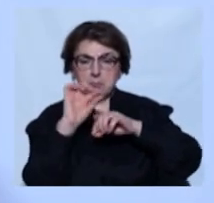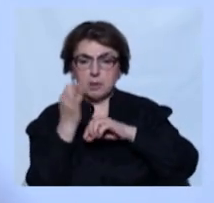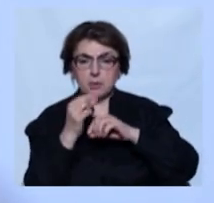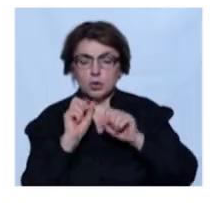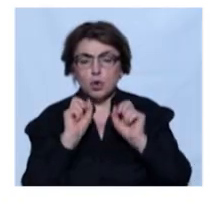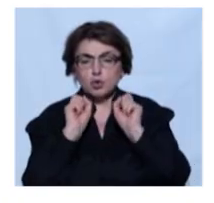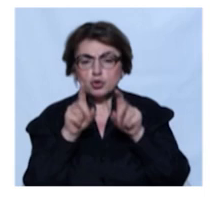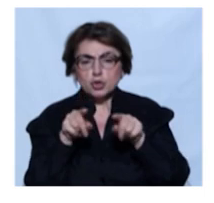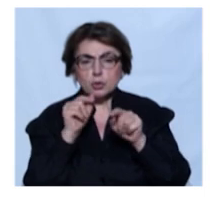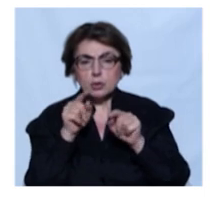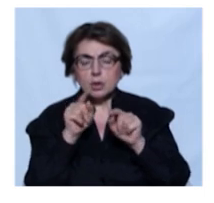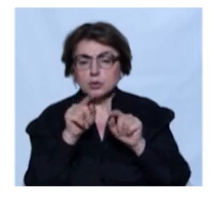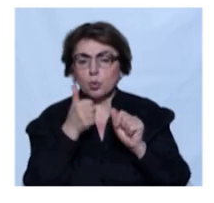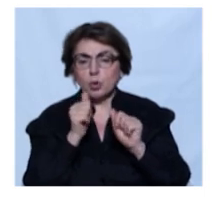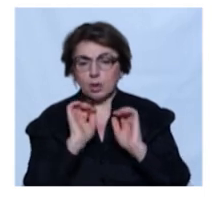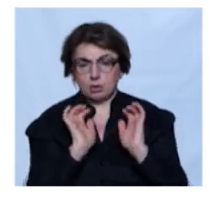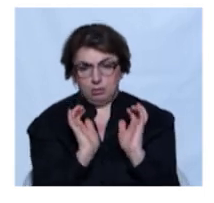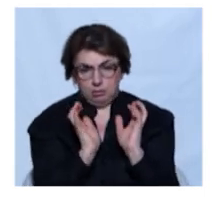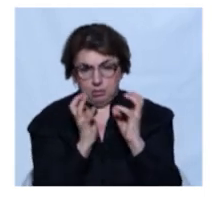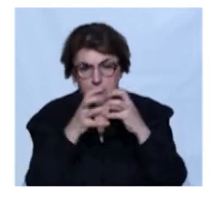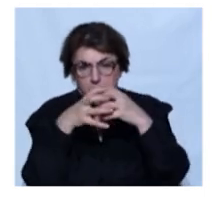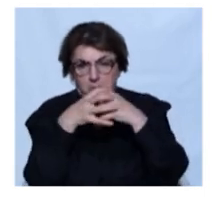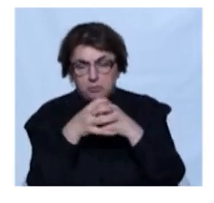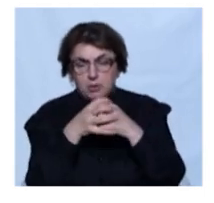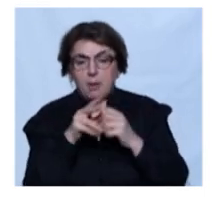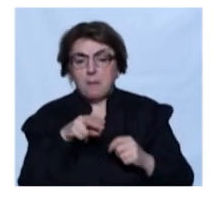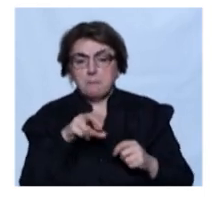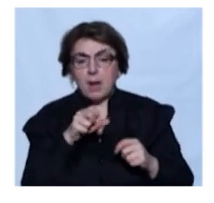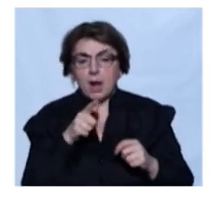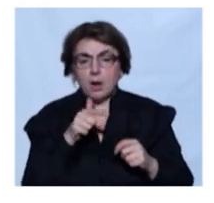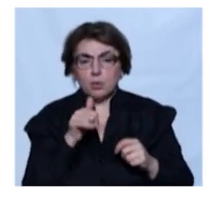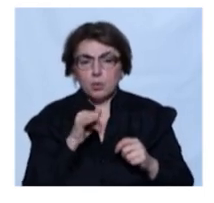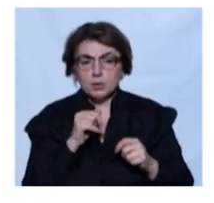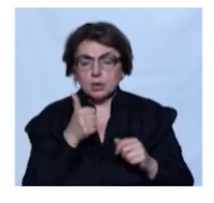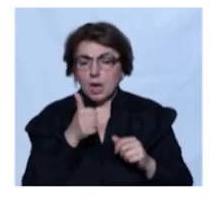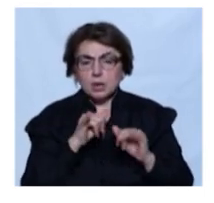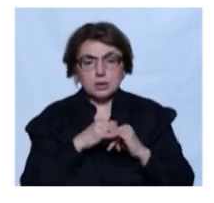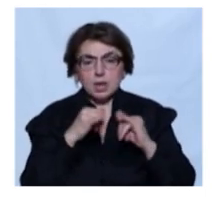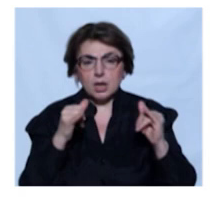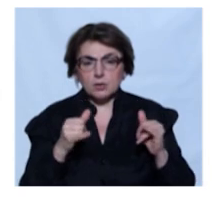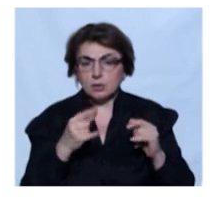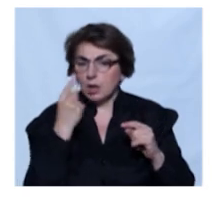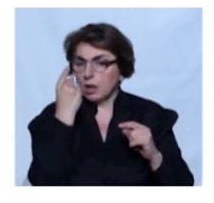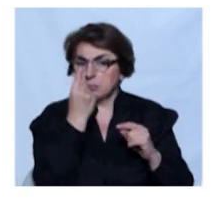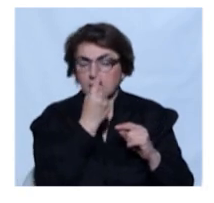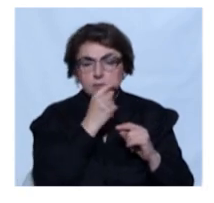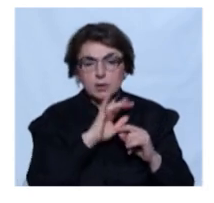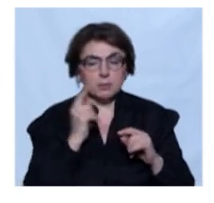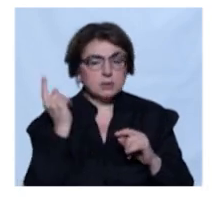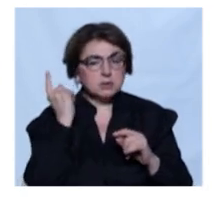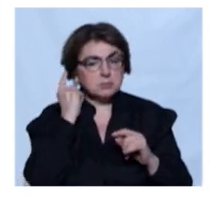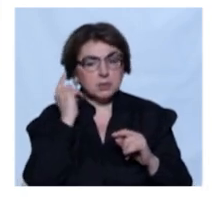არსებობის შემთხვევაში ბურთივით მრგვალდება. პანგოლინს აქვს ცუდად, არ აქვს კარგად განვითარებული მხედველობა,